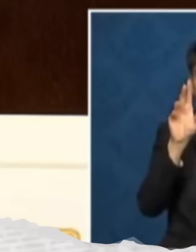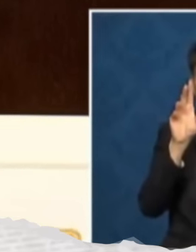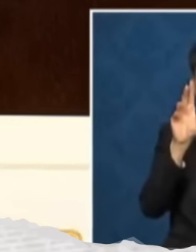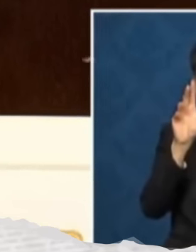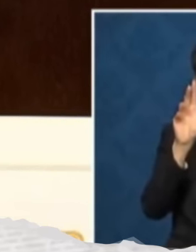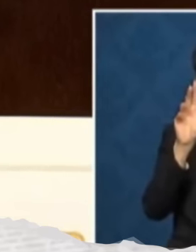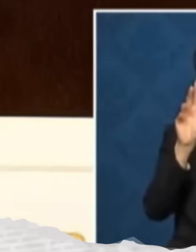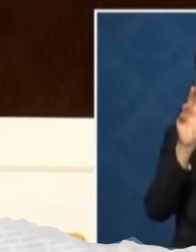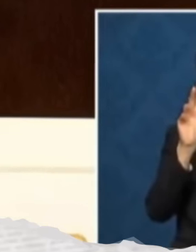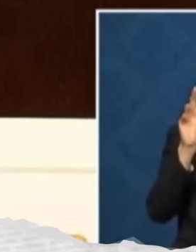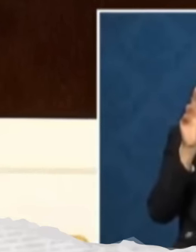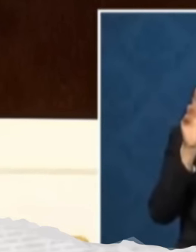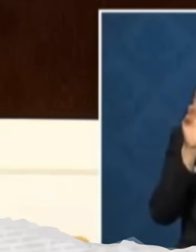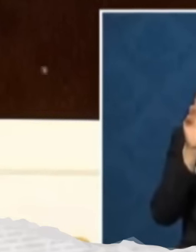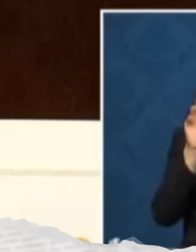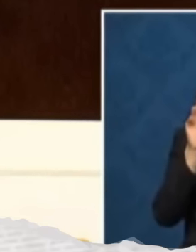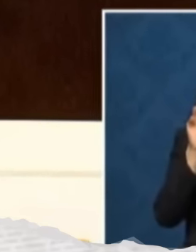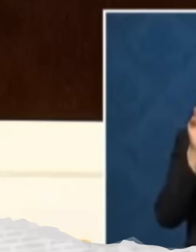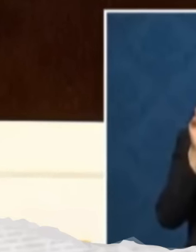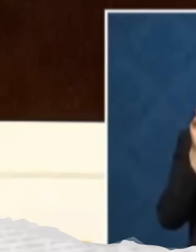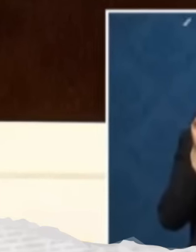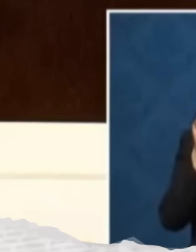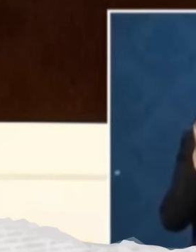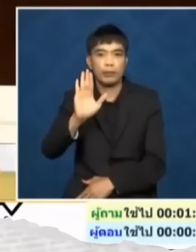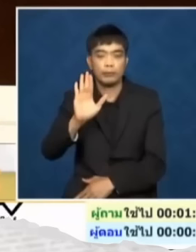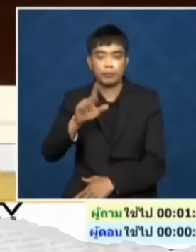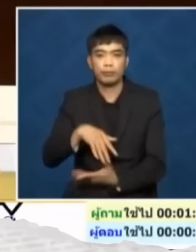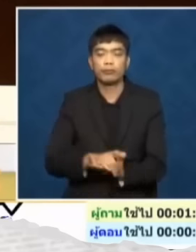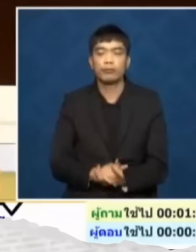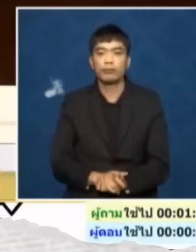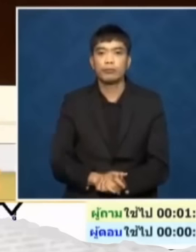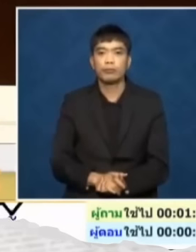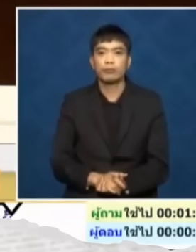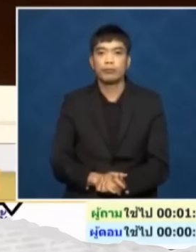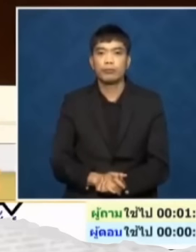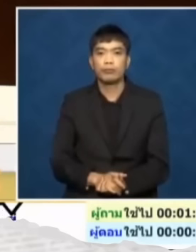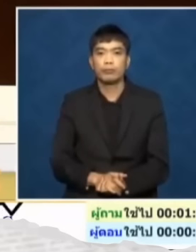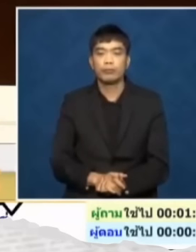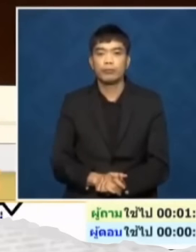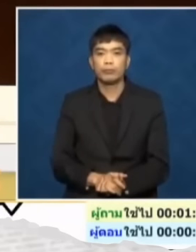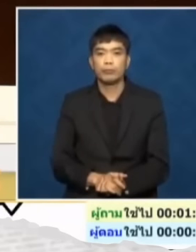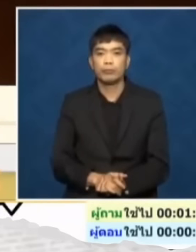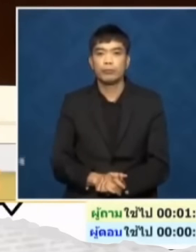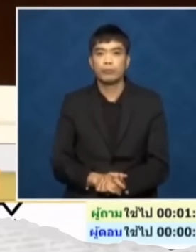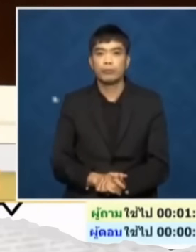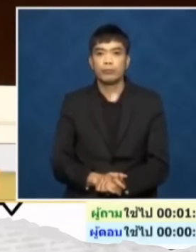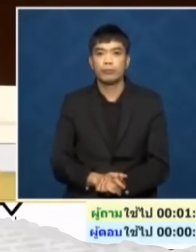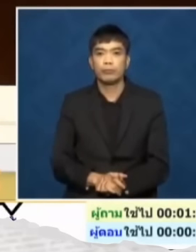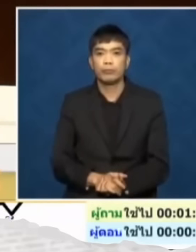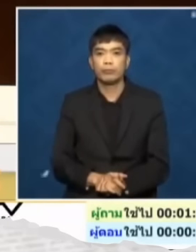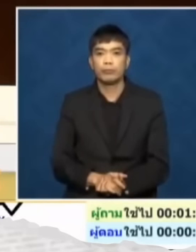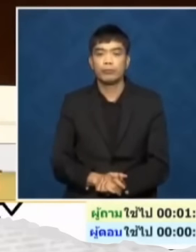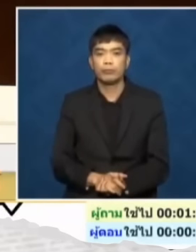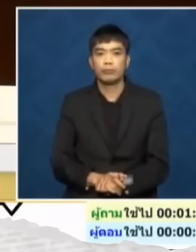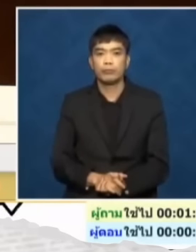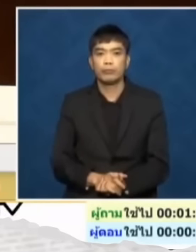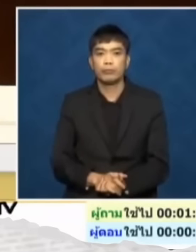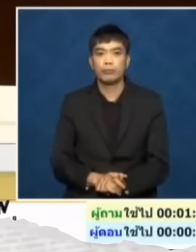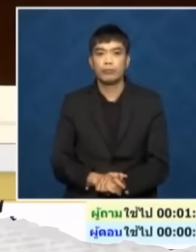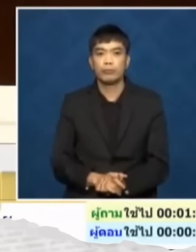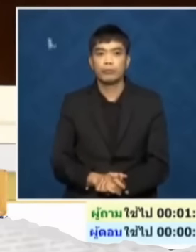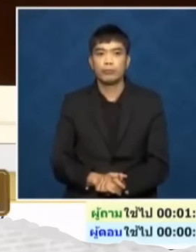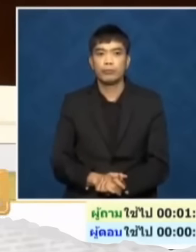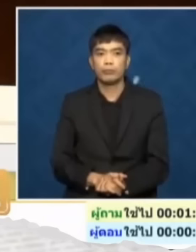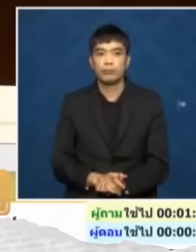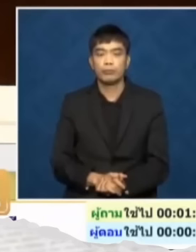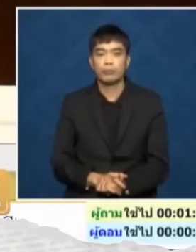ายนอกเนื่องจากเกิดความเสียหายและไม่สามารถมาตอบได้นั่นเองค่ะ ว่าเป็นท่านอดีตนายกรัฐมนตรีท่านโทนี่แล้วกันครับท่านโทนี่วูซัมนะครับ